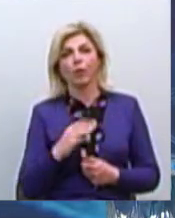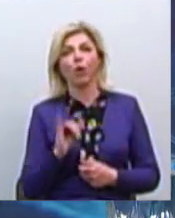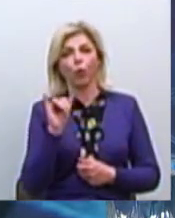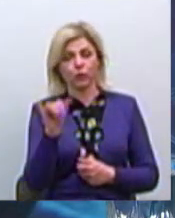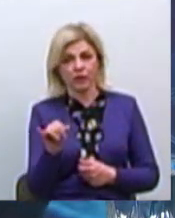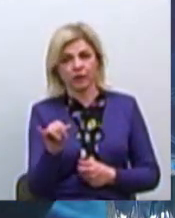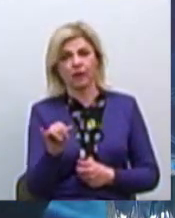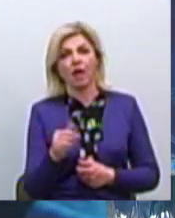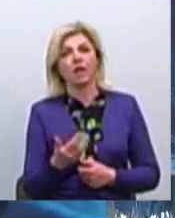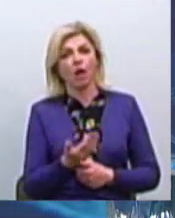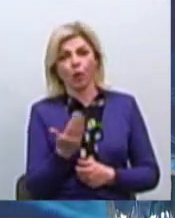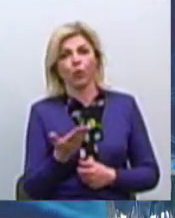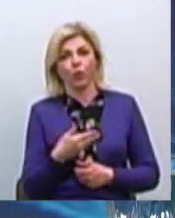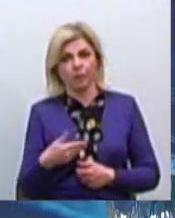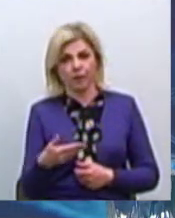ми